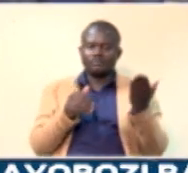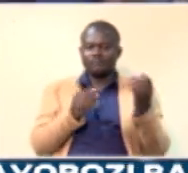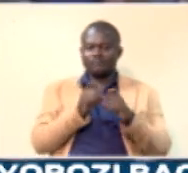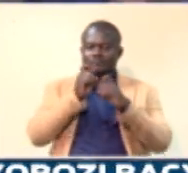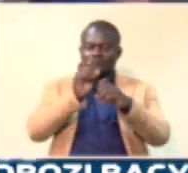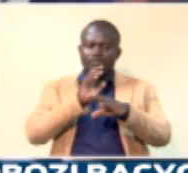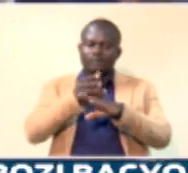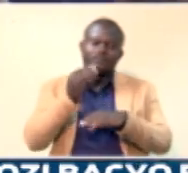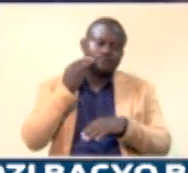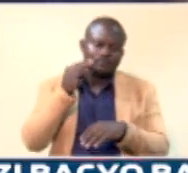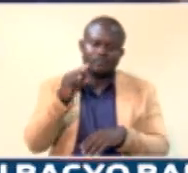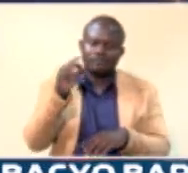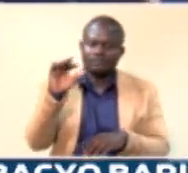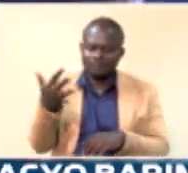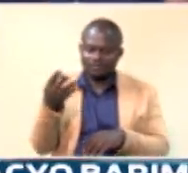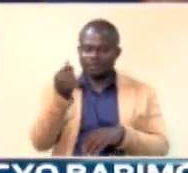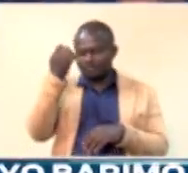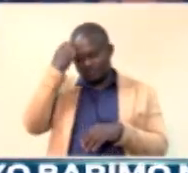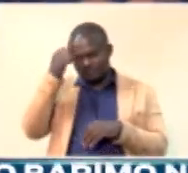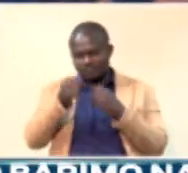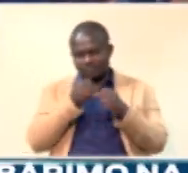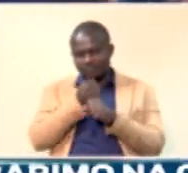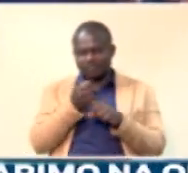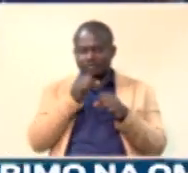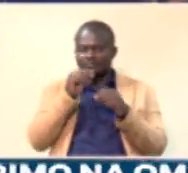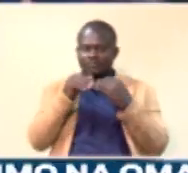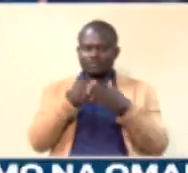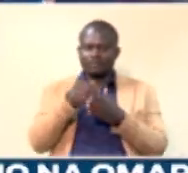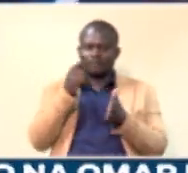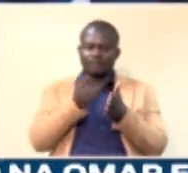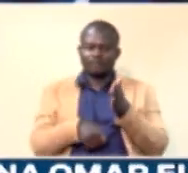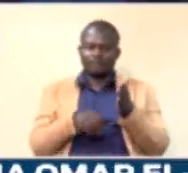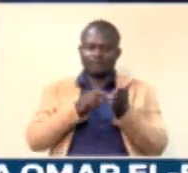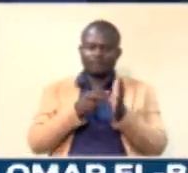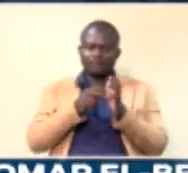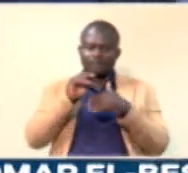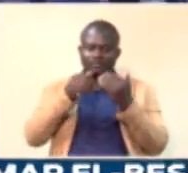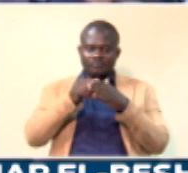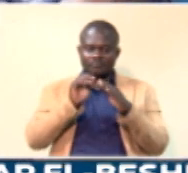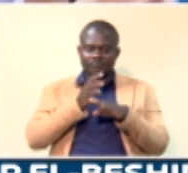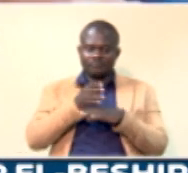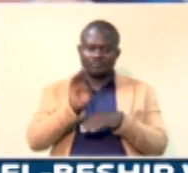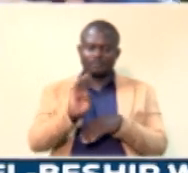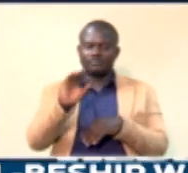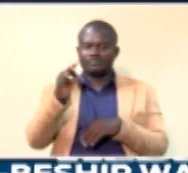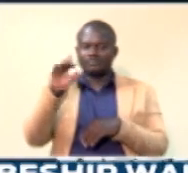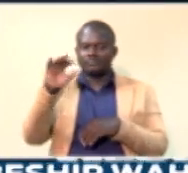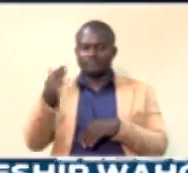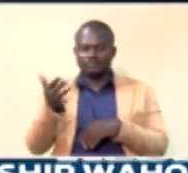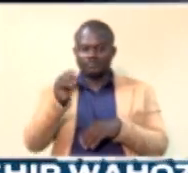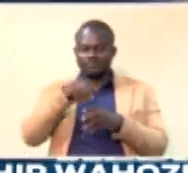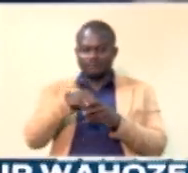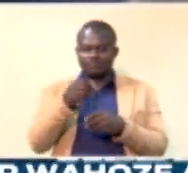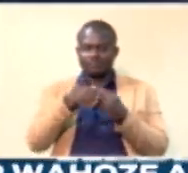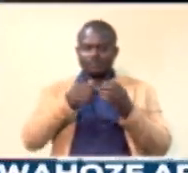ahembwa angana na miliyoni 35 z'amayero ku mwaka hatabariwemo imisoro, ni ukuvuga asaga miliyoni 35 uyashyize mu